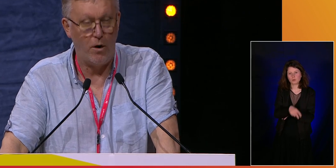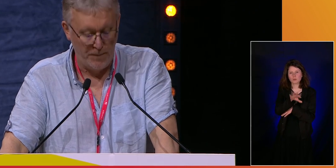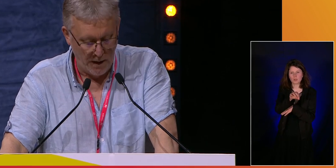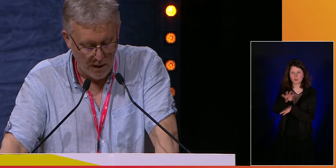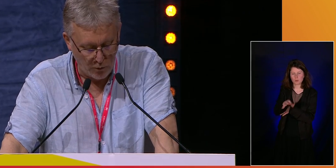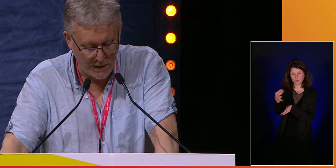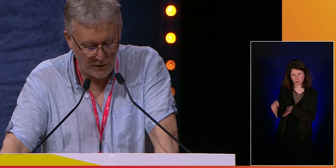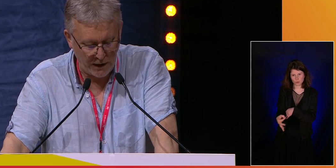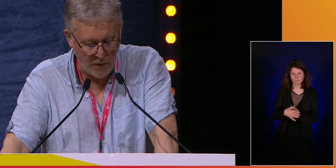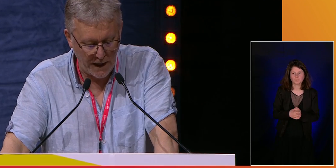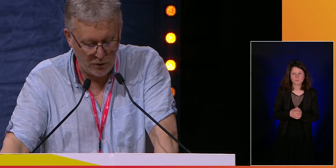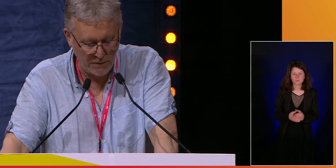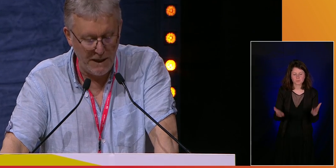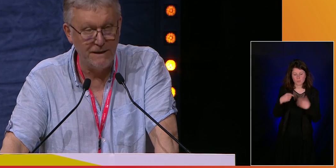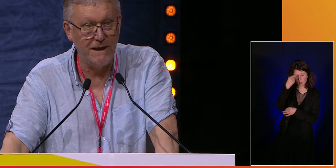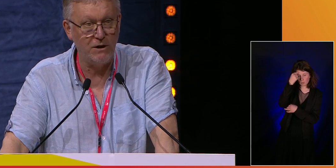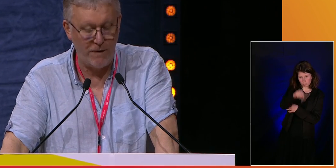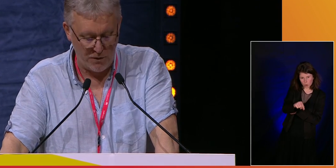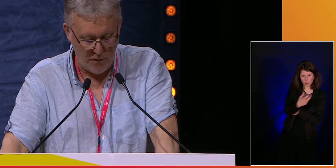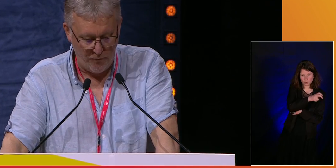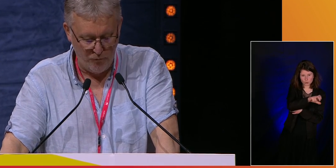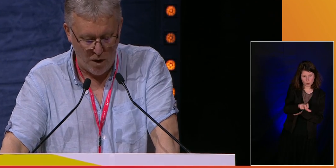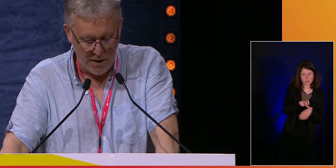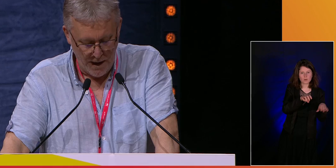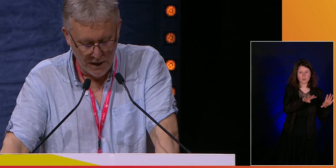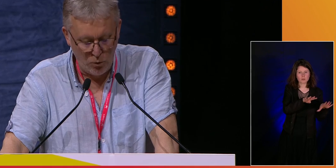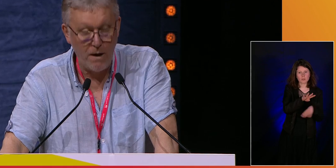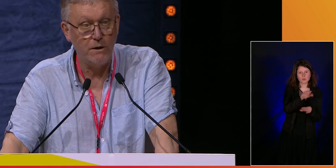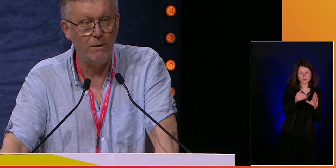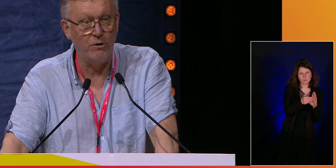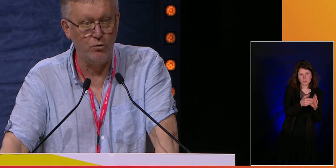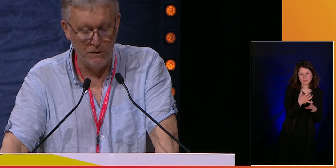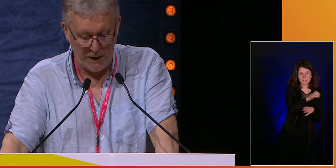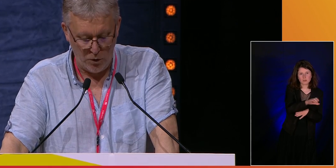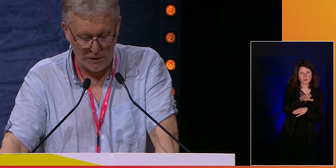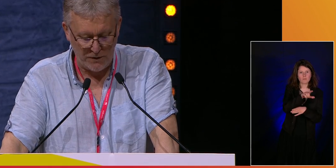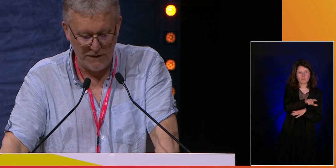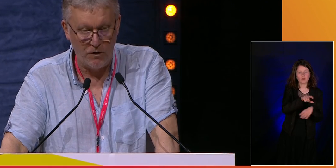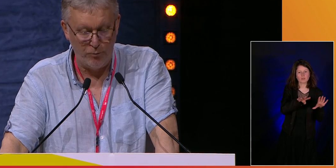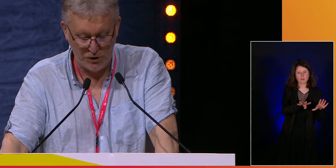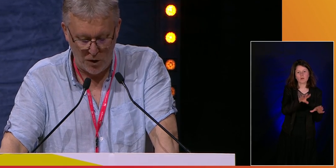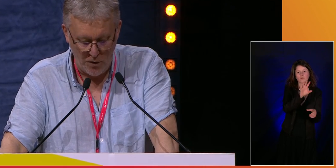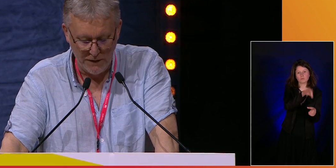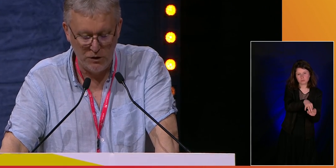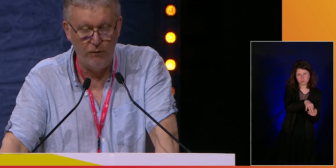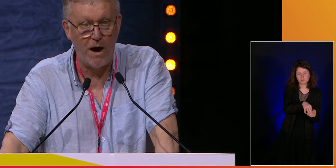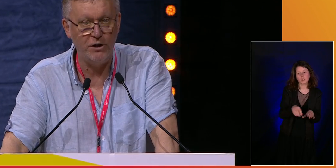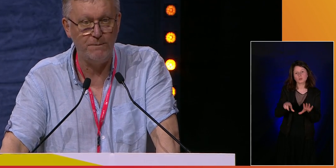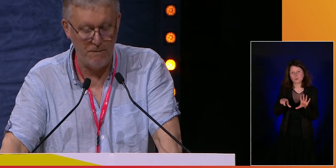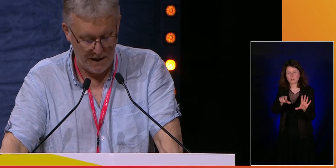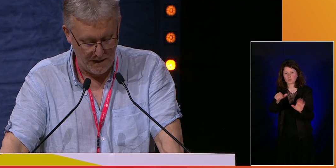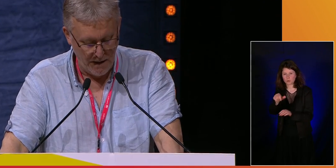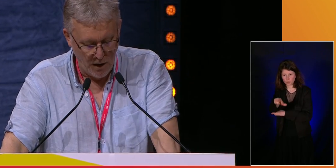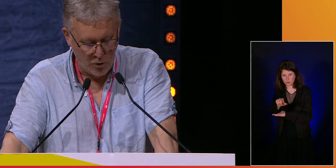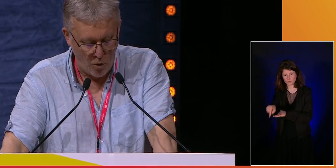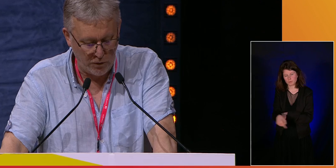pour 394529 voies soit 72,79 % des suffrages